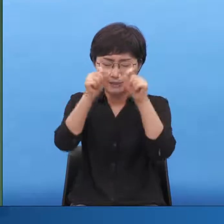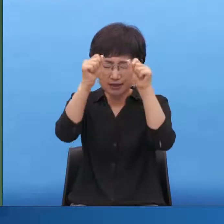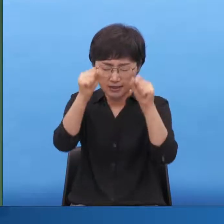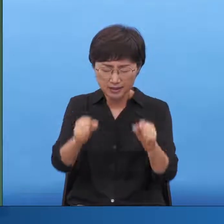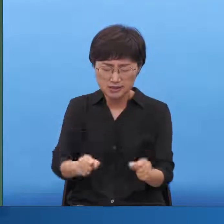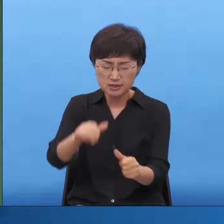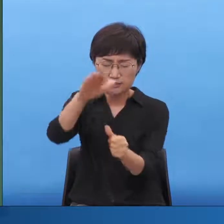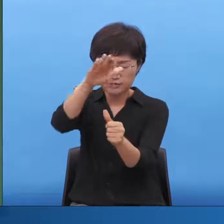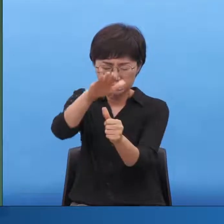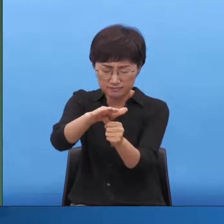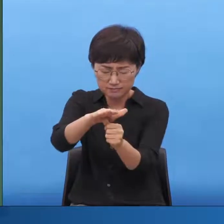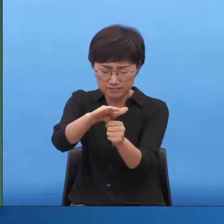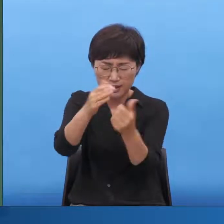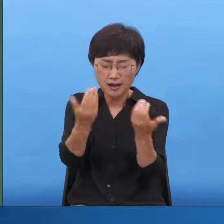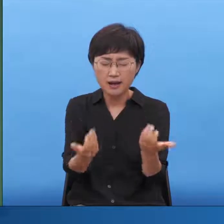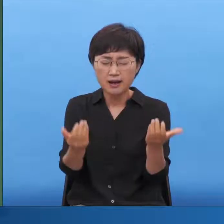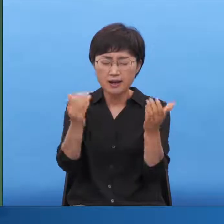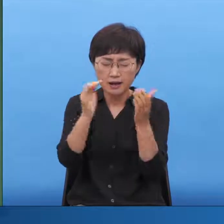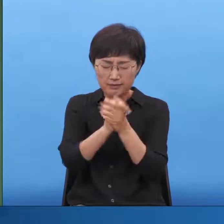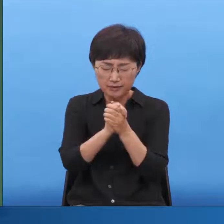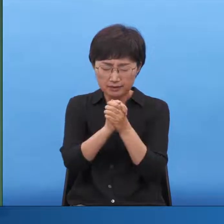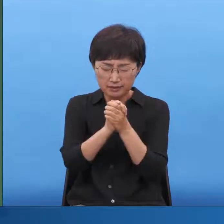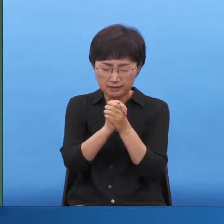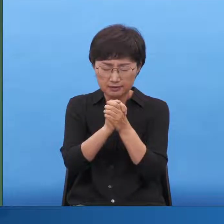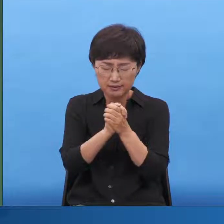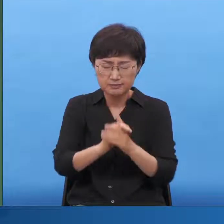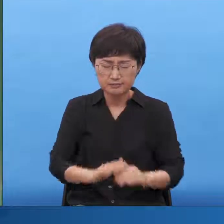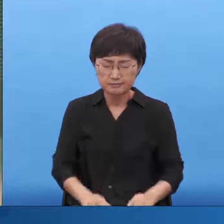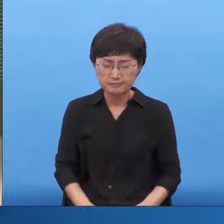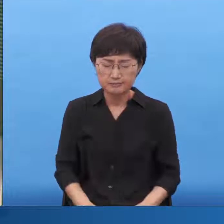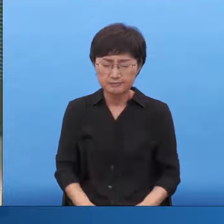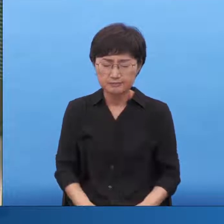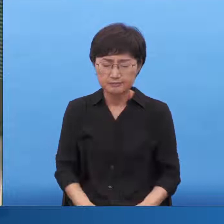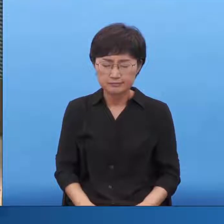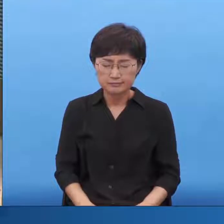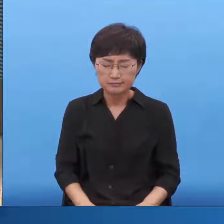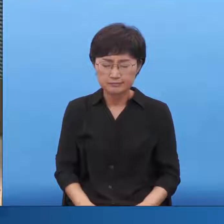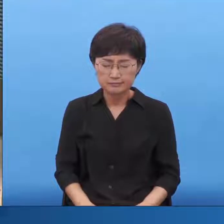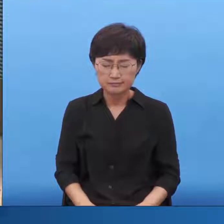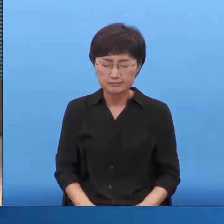항상 함께 계실지어다. 아멘. 常常同在. 아멘.